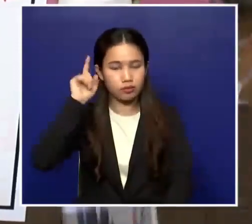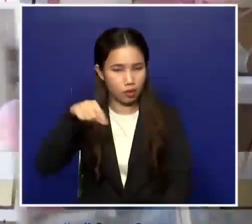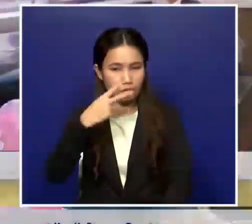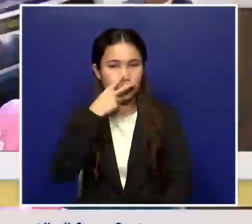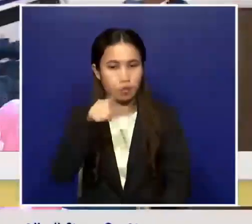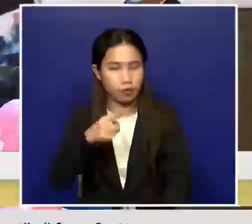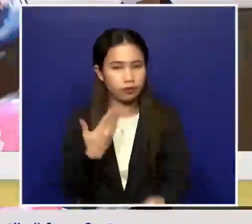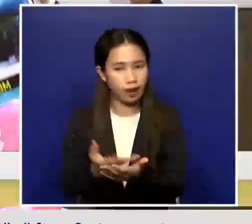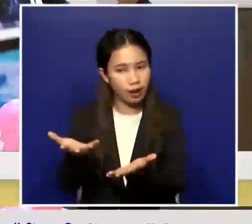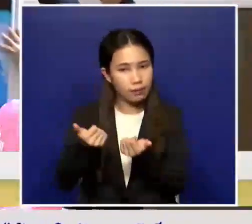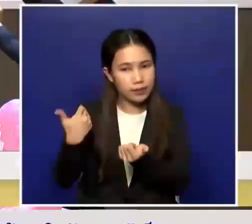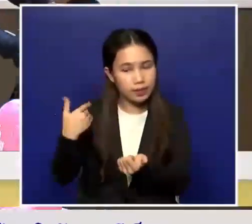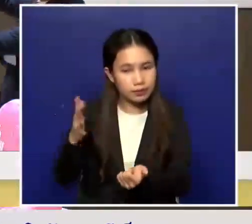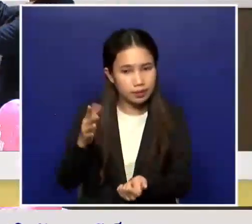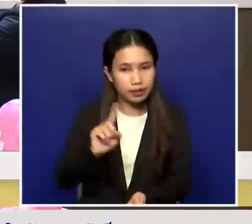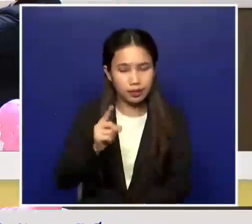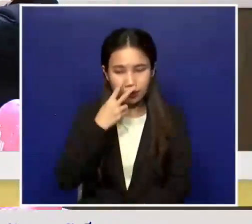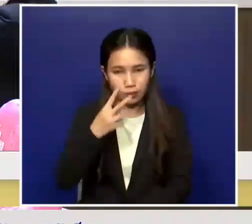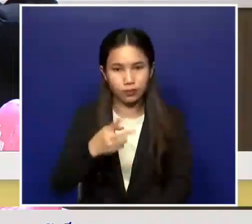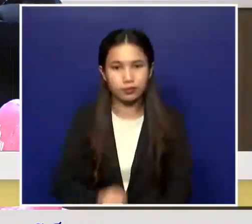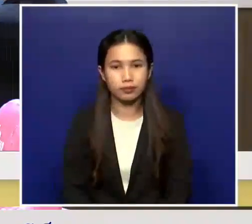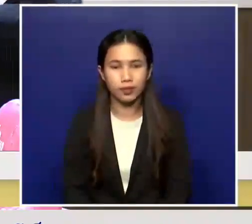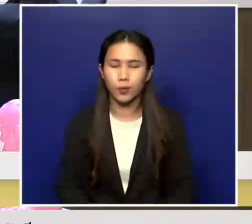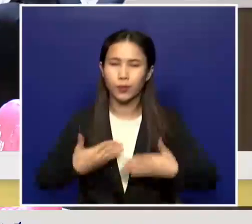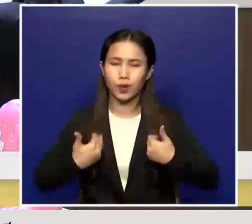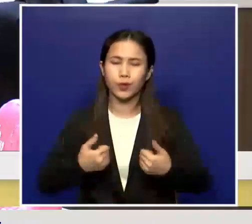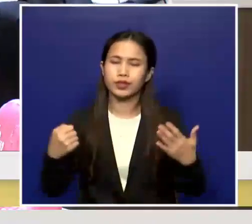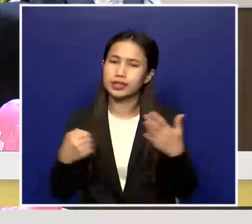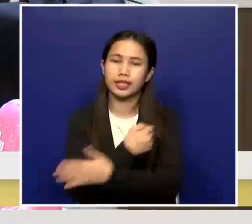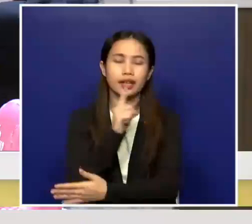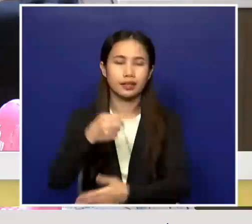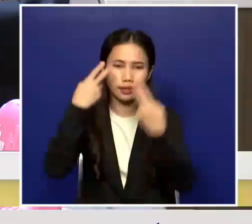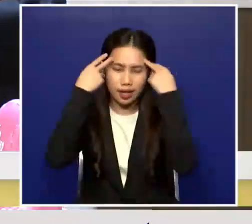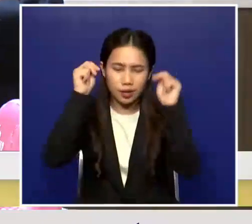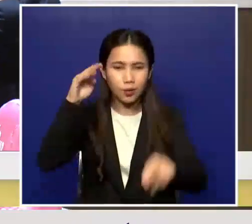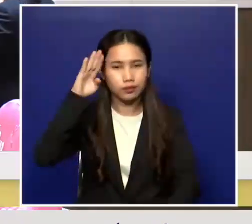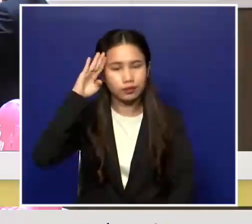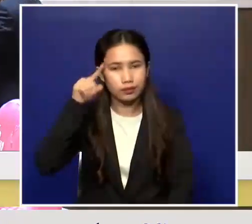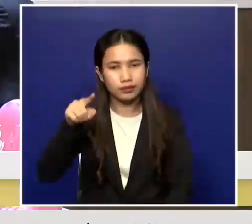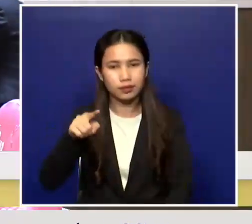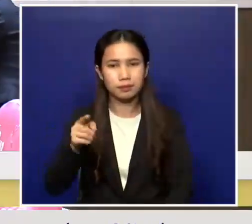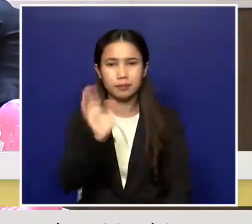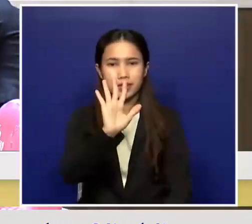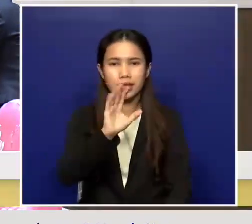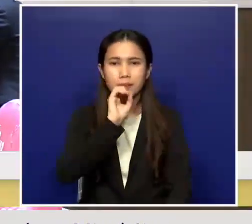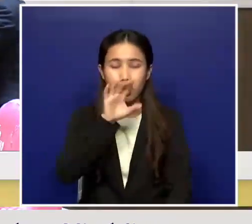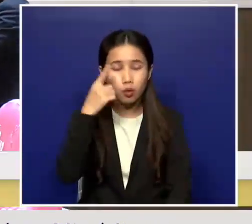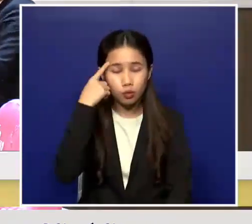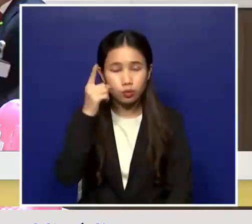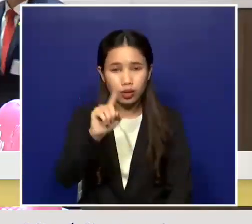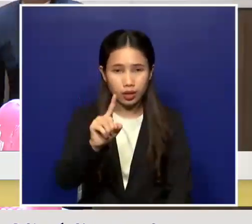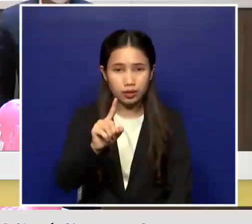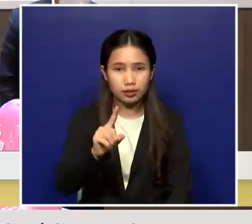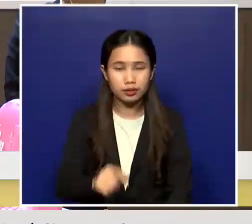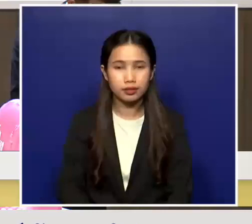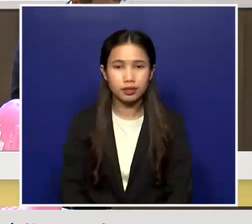อ้าวดูมันมากเสียดายท่านนายกคราวที่แล้วท่านบอกว่าเฮ้ยไม่ใช่โอพลอตท่านรู้ไหมครับว่าโครงสร้